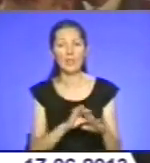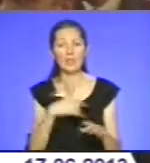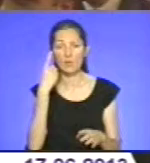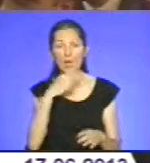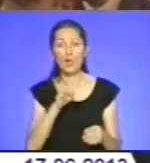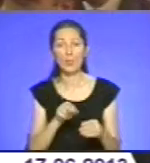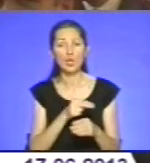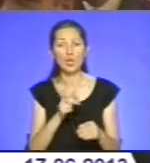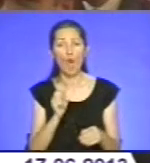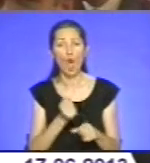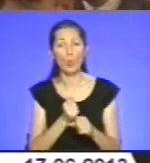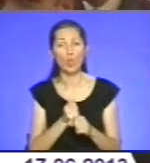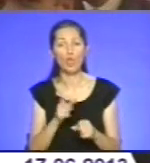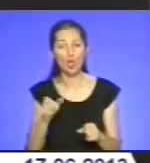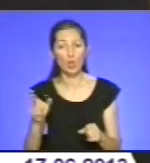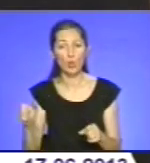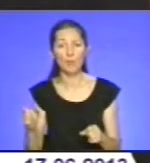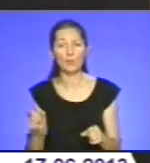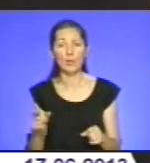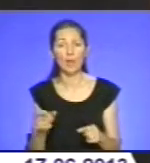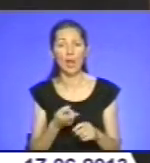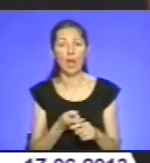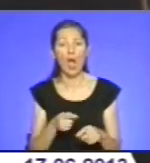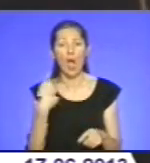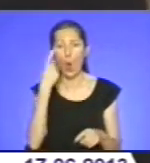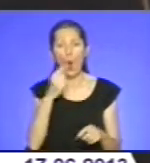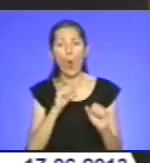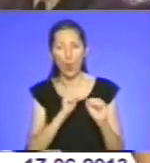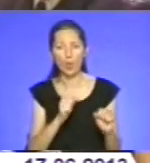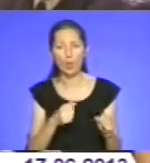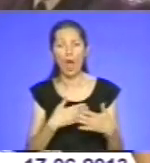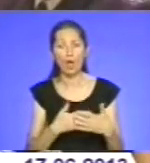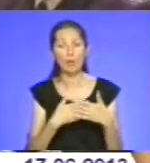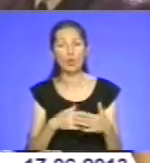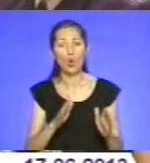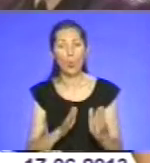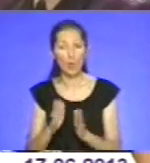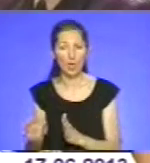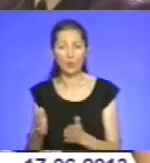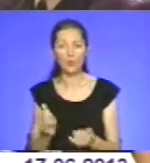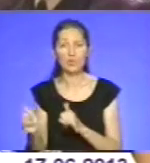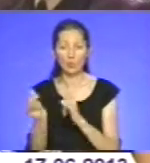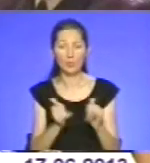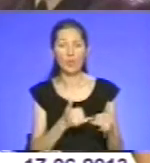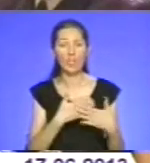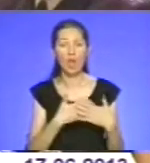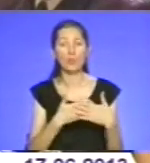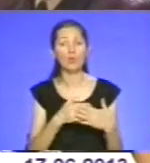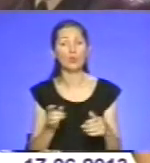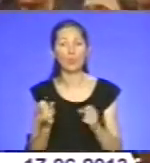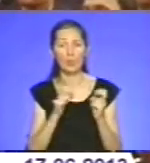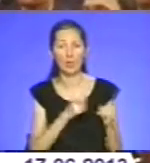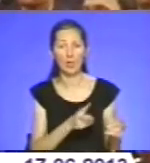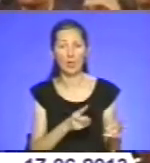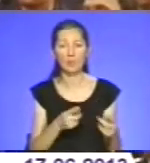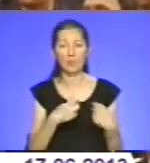з особами, схильними до скоєння правопорушень, охорона громадського порядку та забезпечення громадської безпеки. Дільничний інспектор